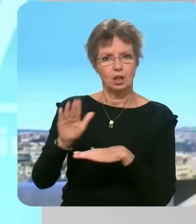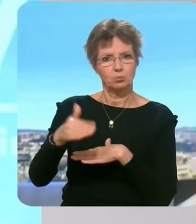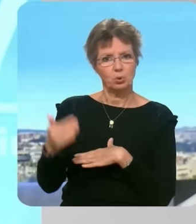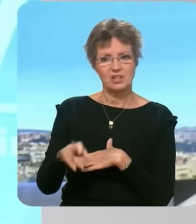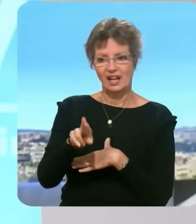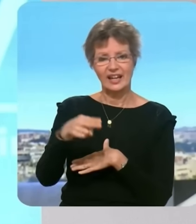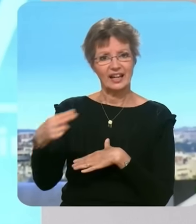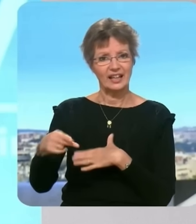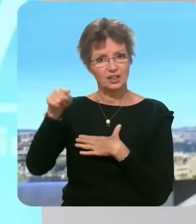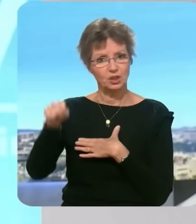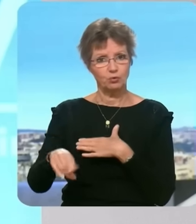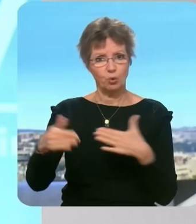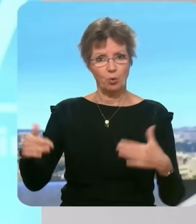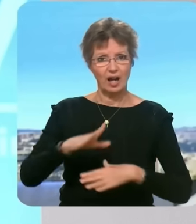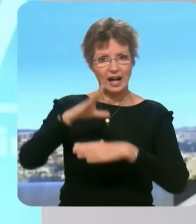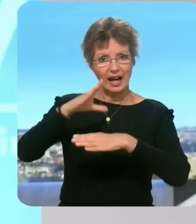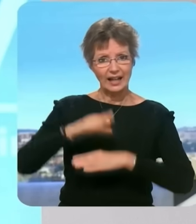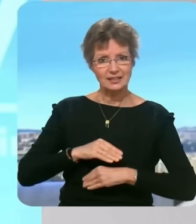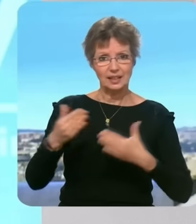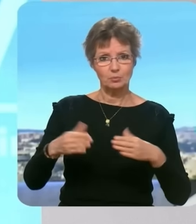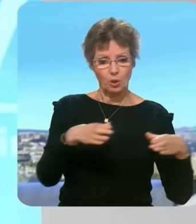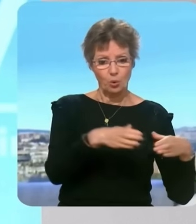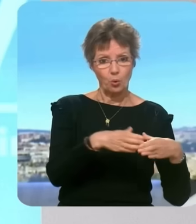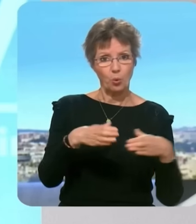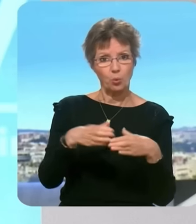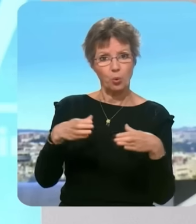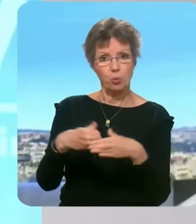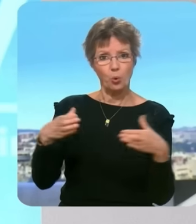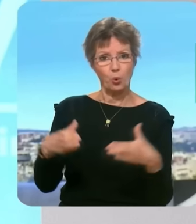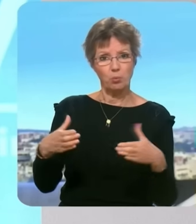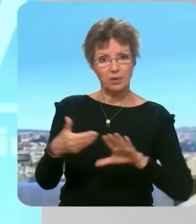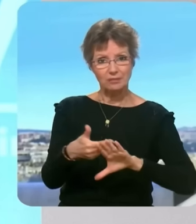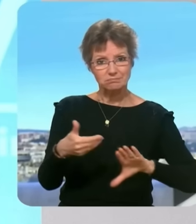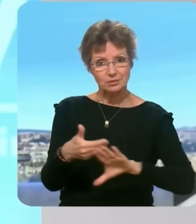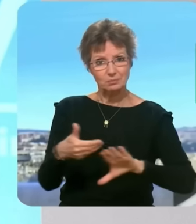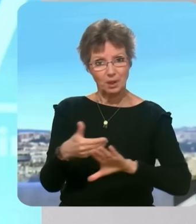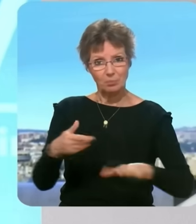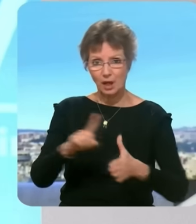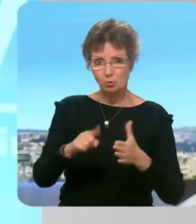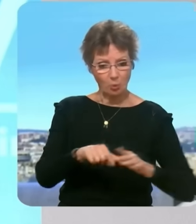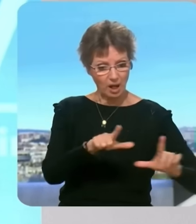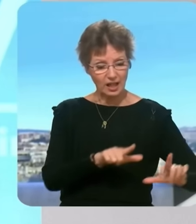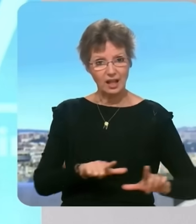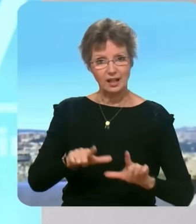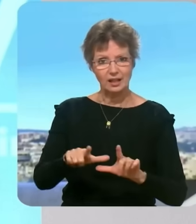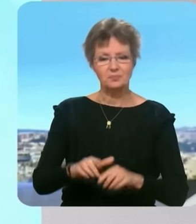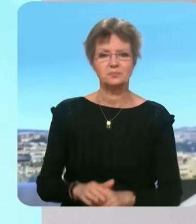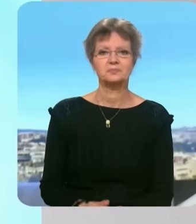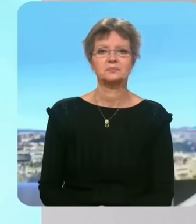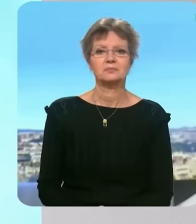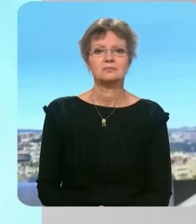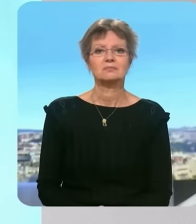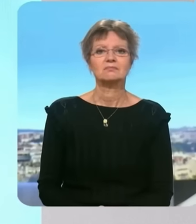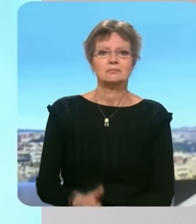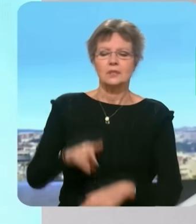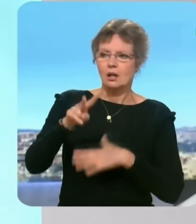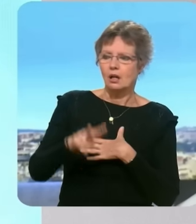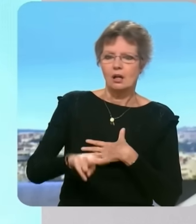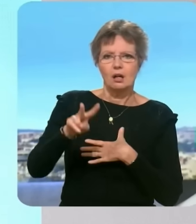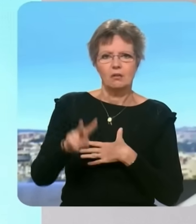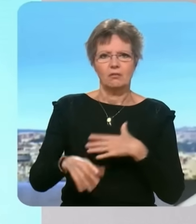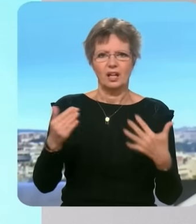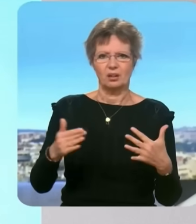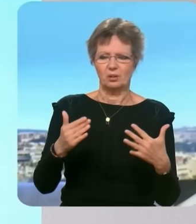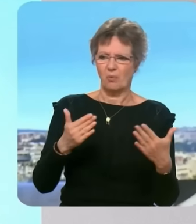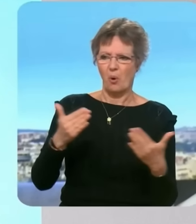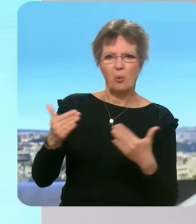national accepte qu'il y ait aujourd'hui des partis qui ne soient pas alignés avec eux sur tout et qui ont le droit d'exister à côté d'eux. Mais c'est vrai que beaucoup d'électeurs ont parfois du mal à voir justement les